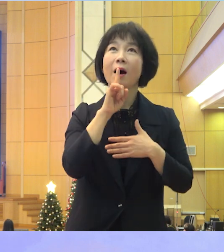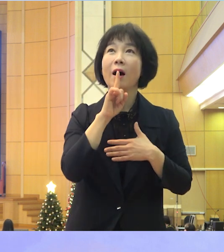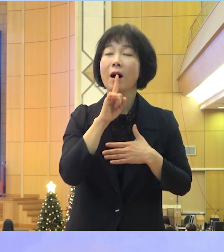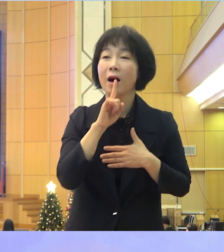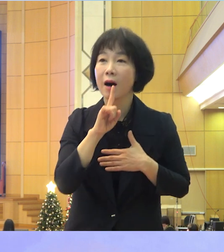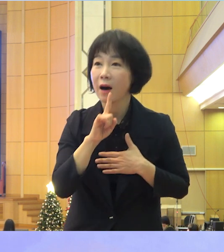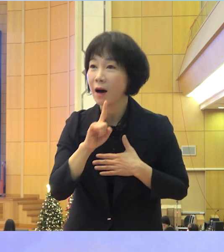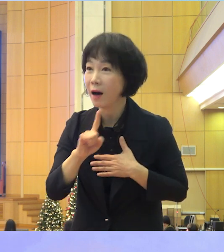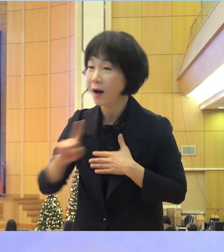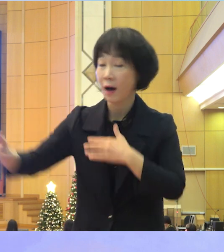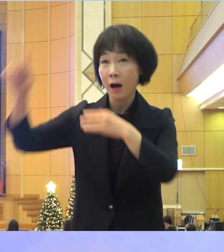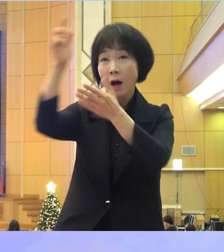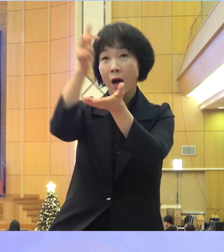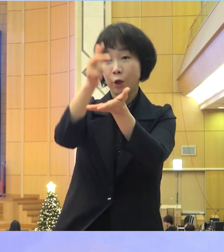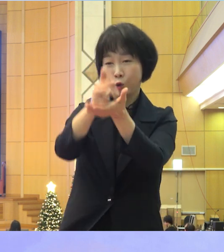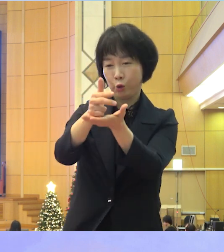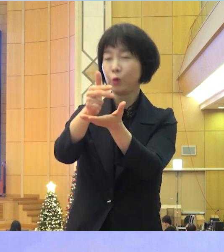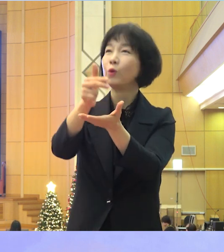아름다워라.